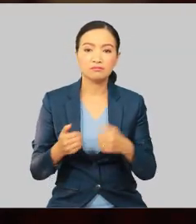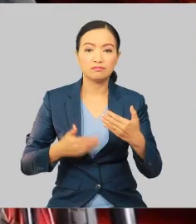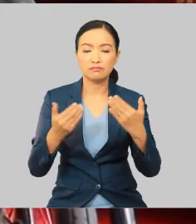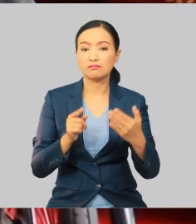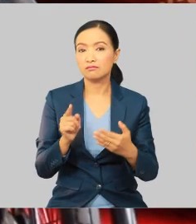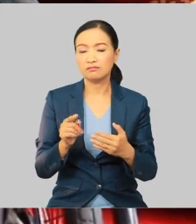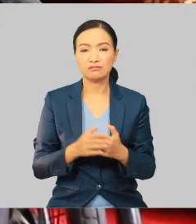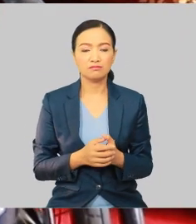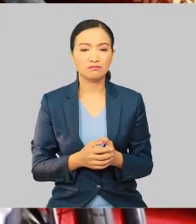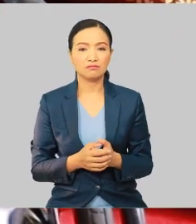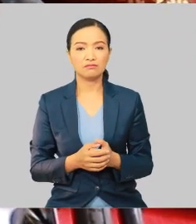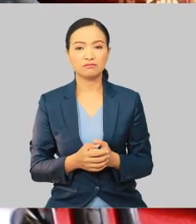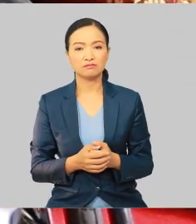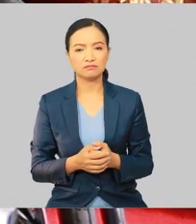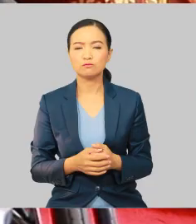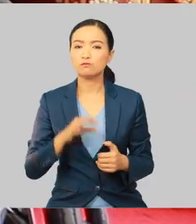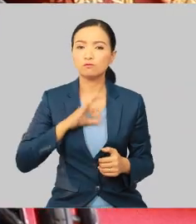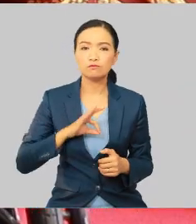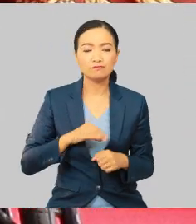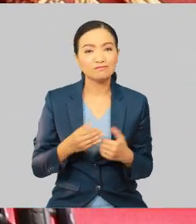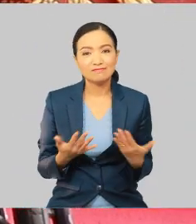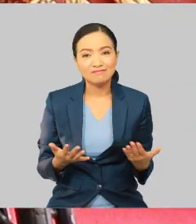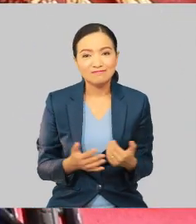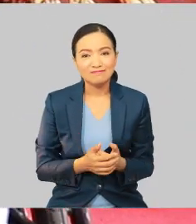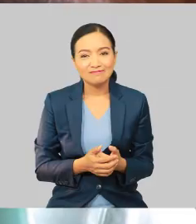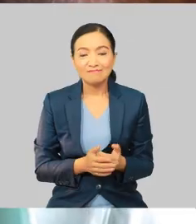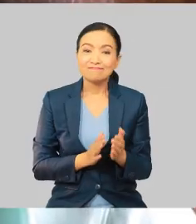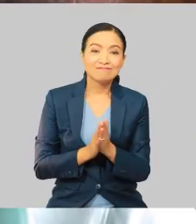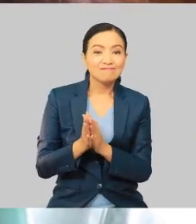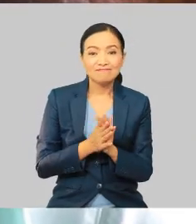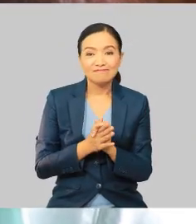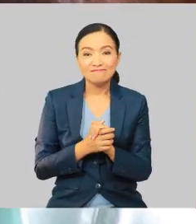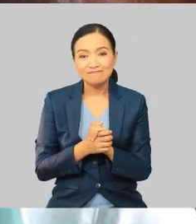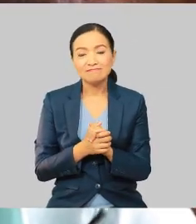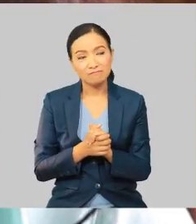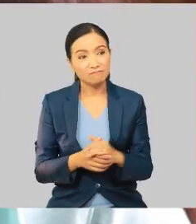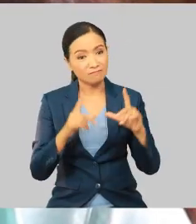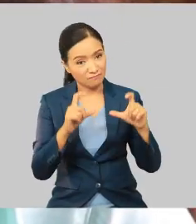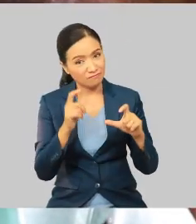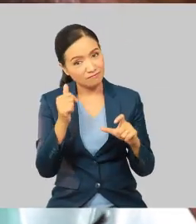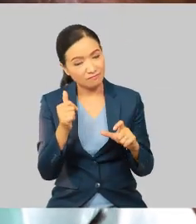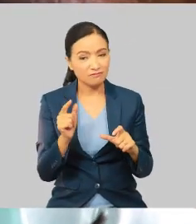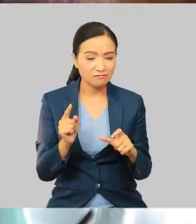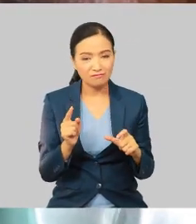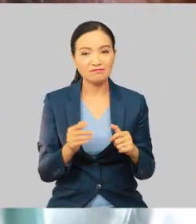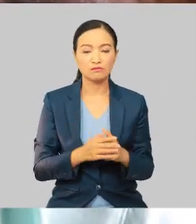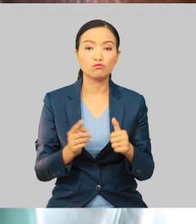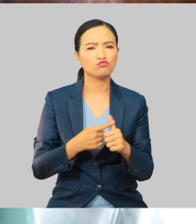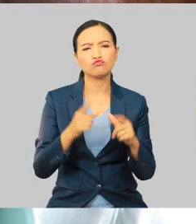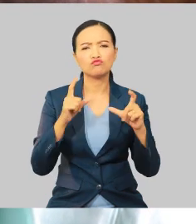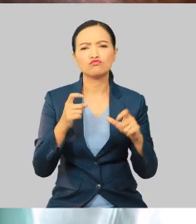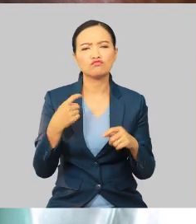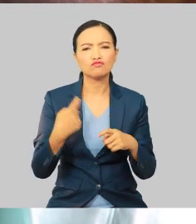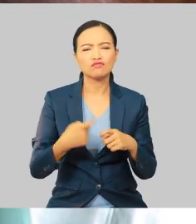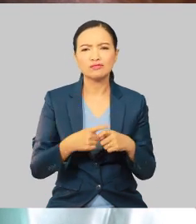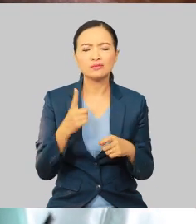รรมแบบนี้ระหว่างทางล่ะที่เราทำแบบนี้เนี่ยเรารู้สึกอย่างไรบ้าง มันก็ท้าทายที่ว่าเราจะไปถ่ายได้ไหมถ่ายมาช่วงแรกอาจ